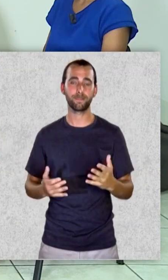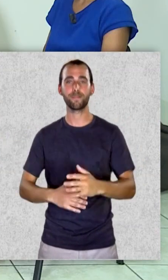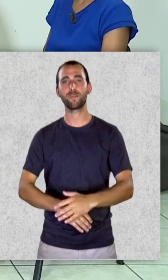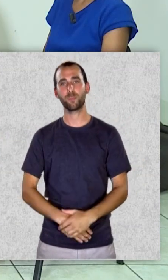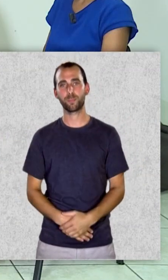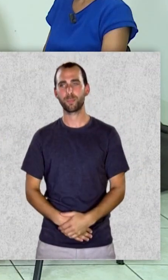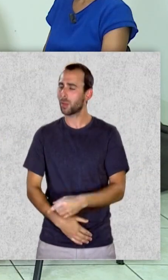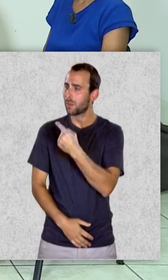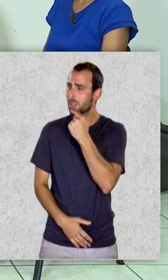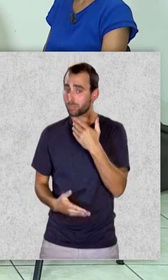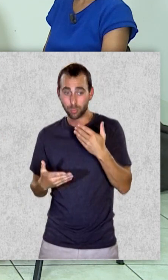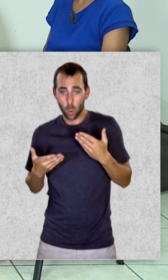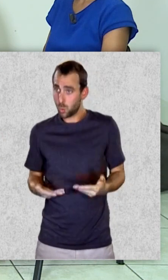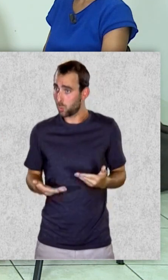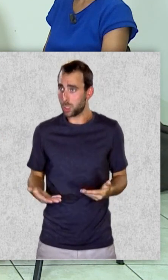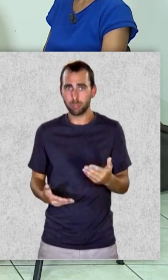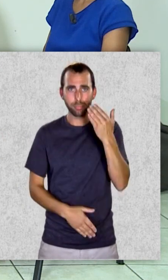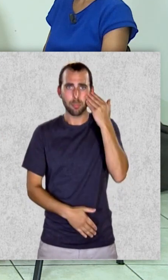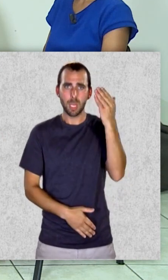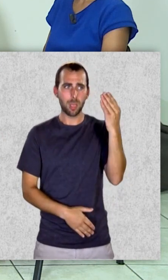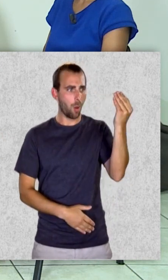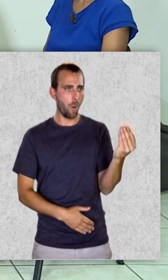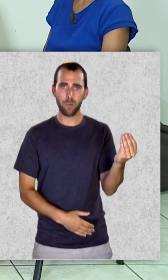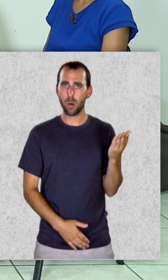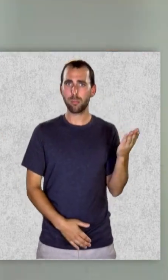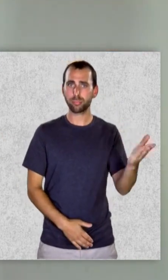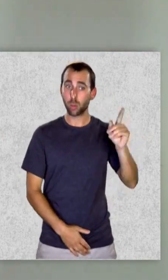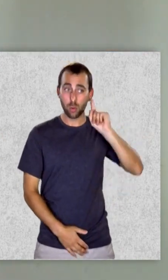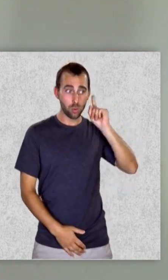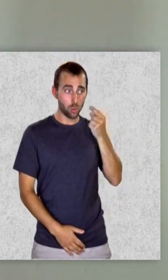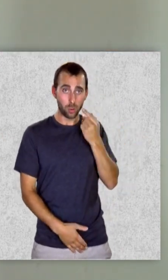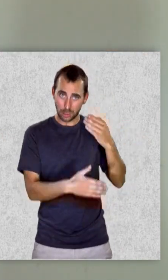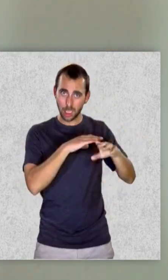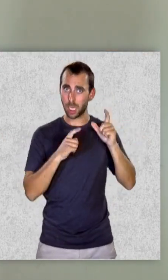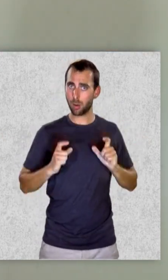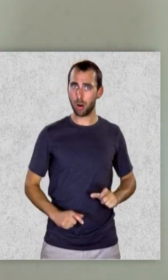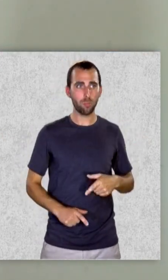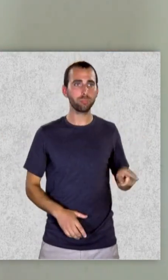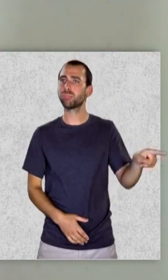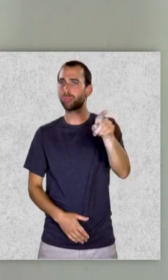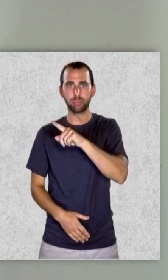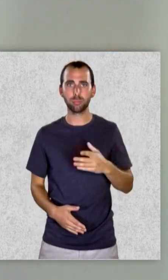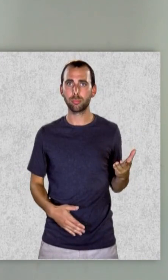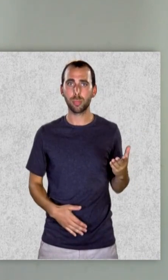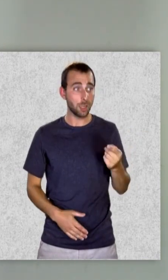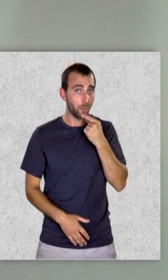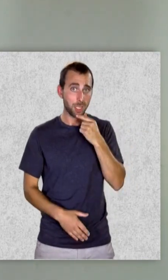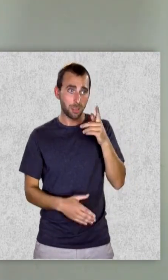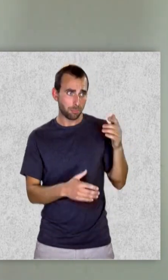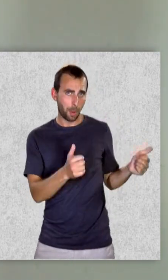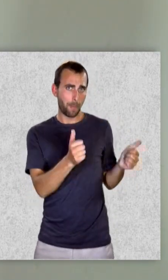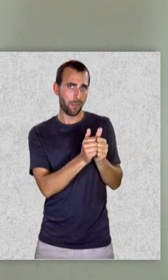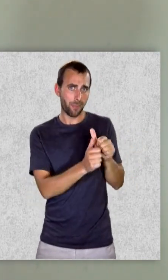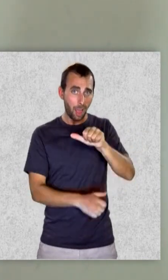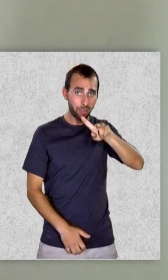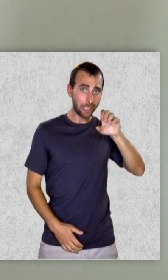Voilà. Ouais, parce qu'en fait, aujourd'hui, si un enfant est atteint de surdité dans une école, n'importe laquelle, on a une